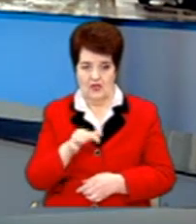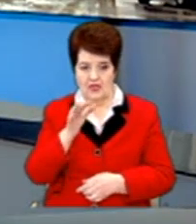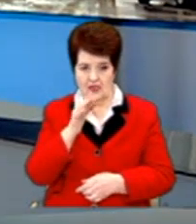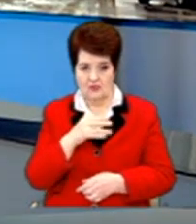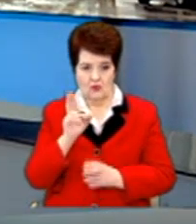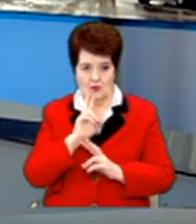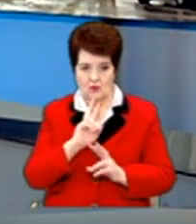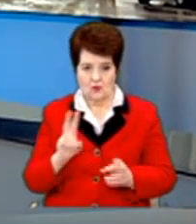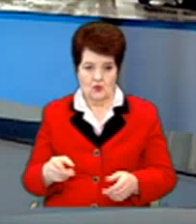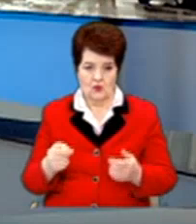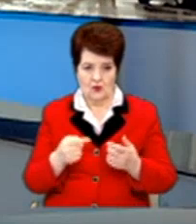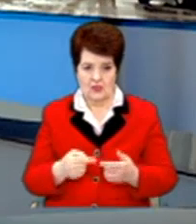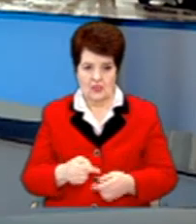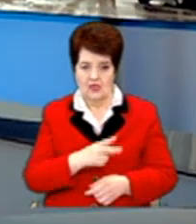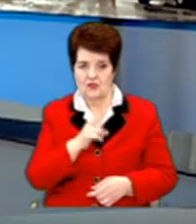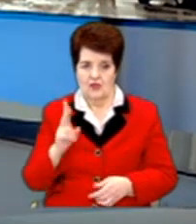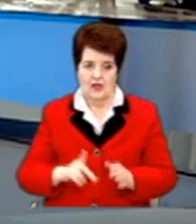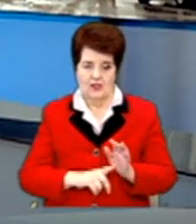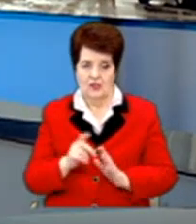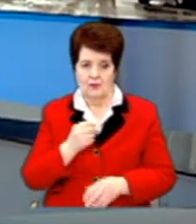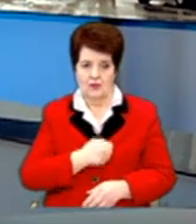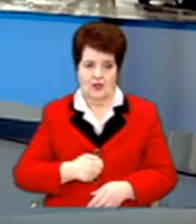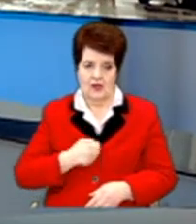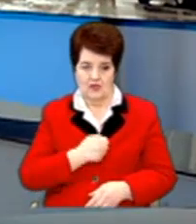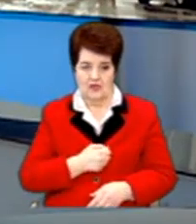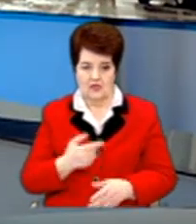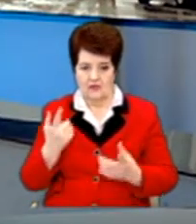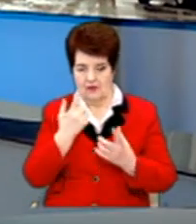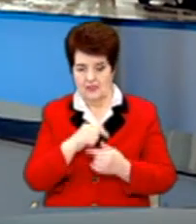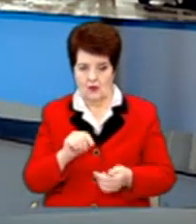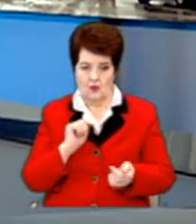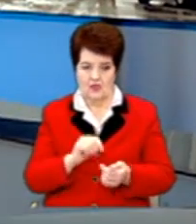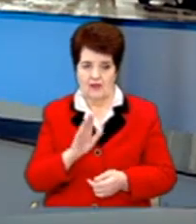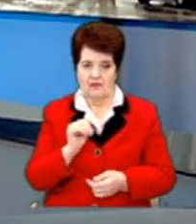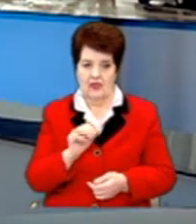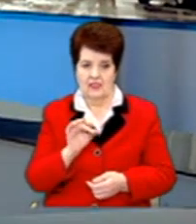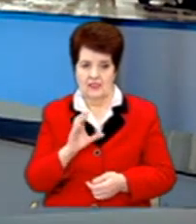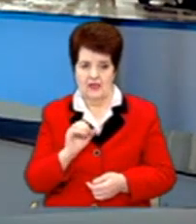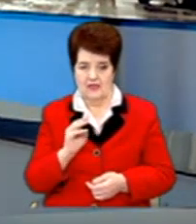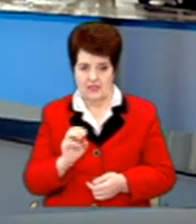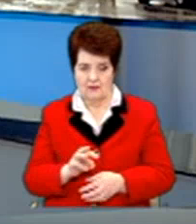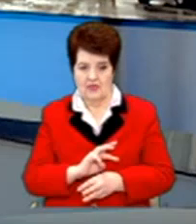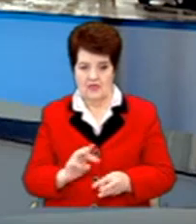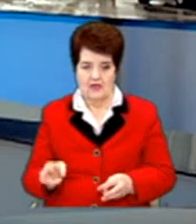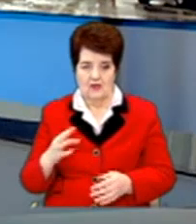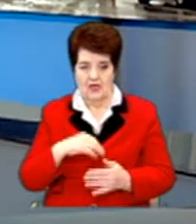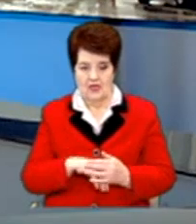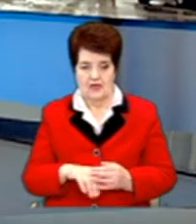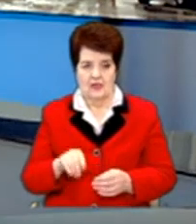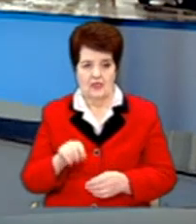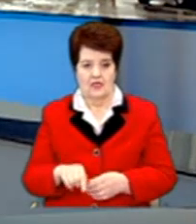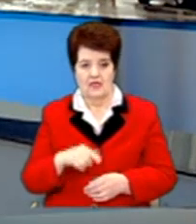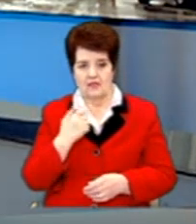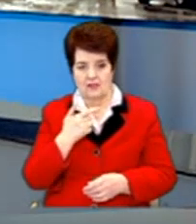Chișinău nu știu cu exactitate cine a început agresiunea și fac declarații controversate. De exemplu, astăzi, ministrul de externe de la Chișinău,